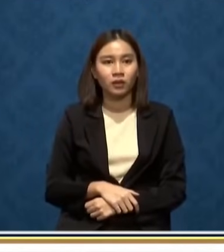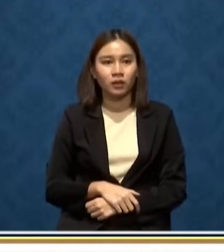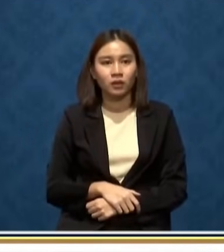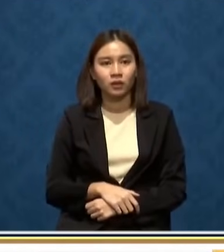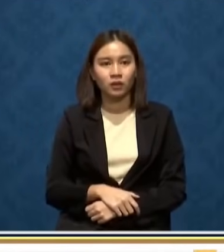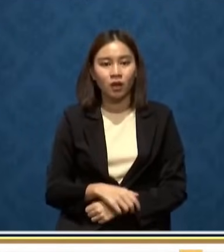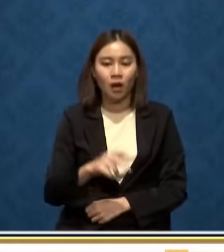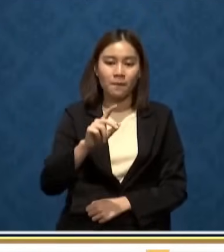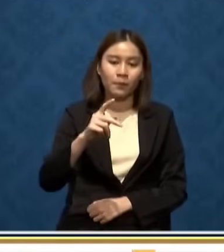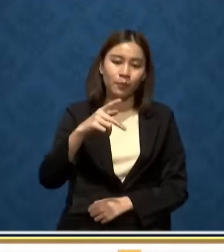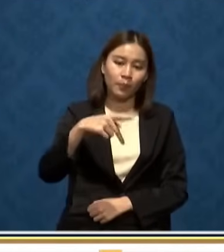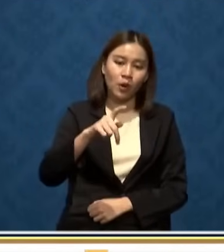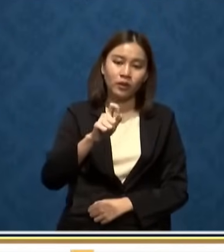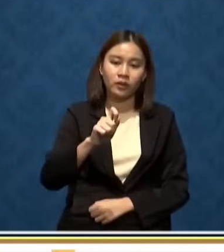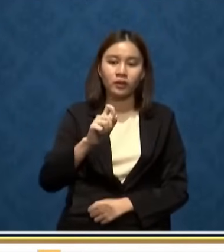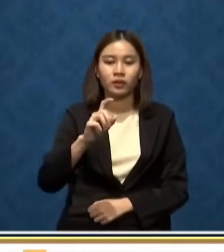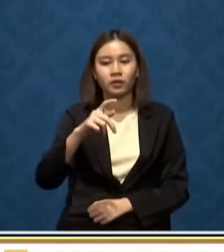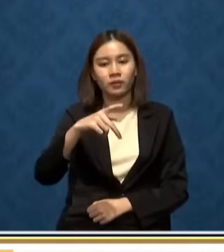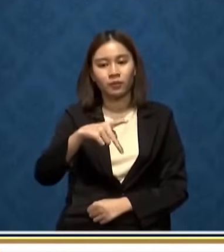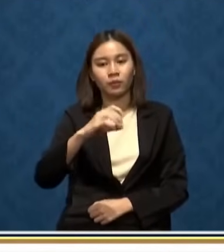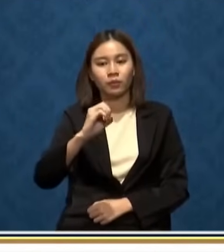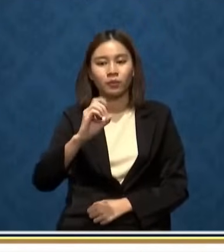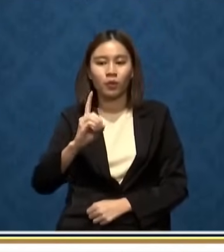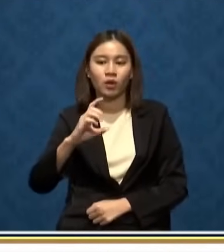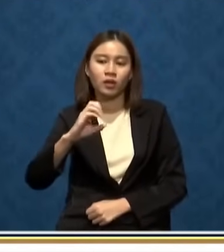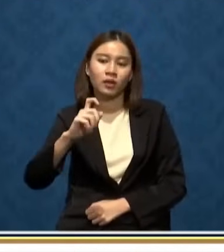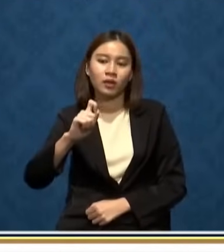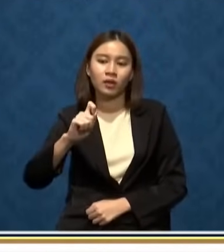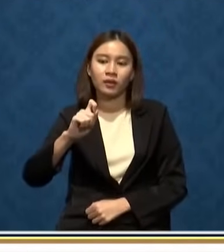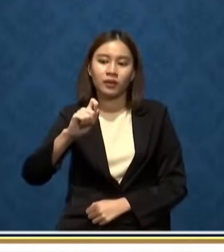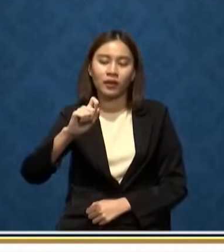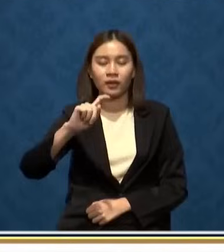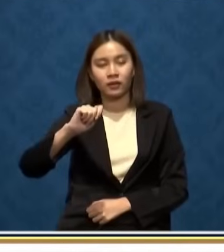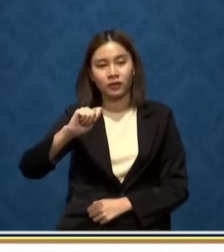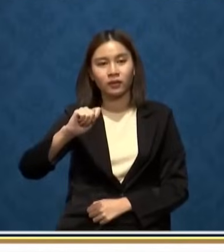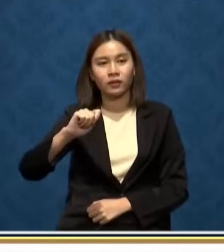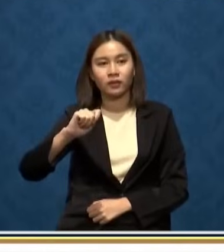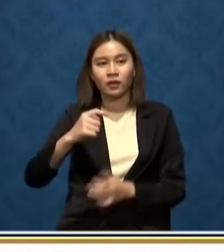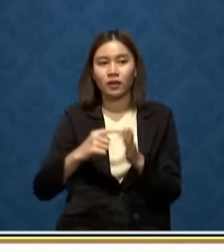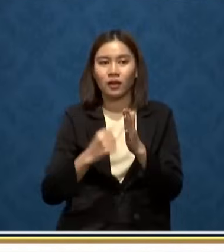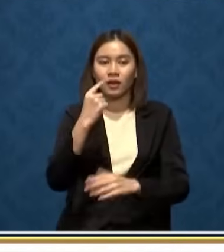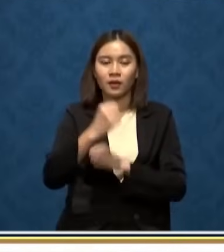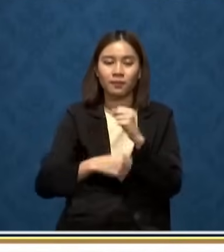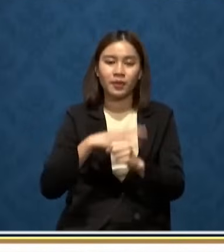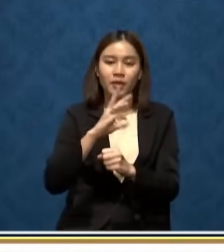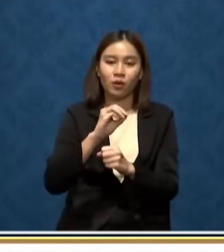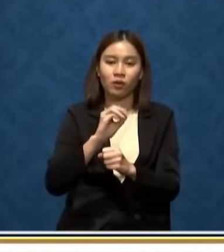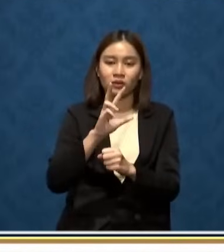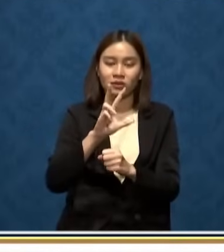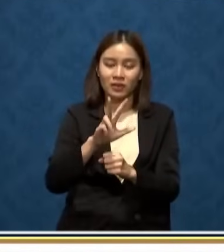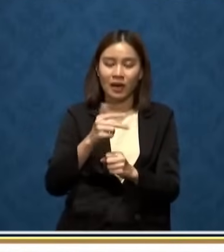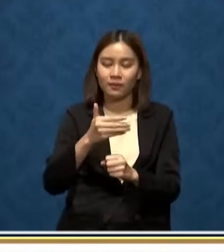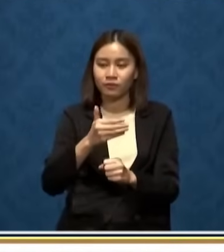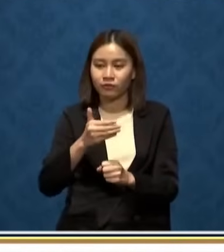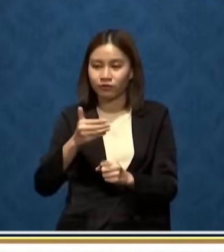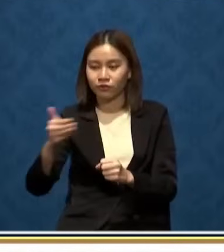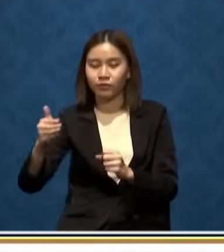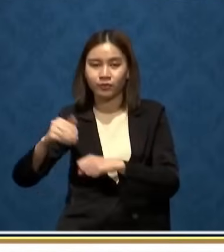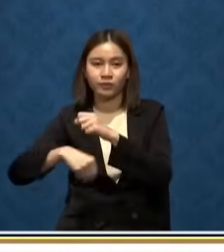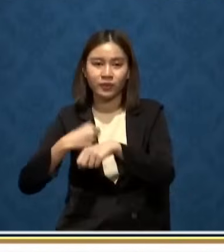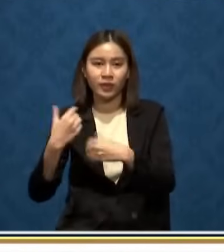นพอดแคสต์หรืออื่นๆเนี่ยเกิดขึ้นแบบเต็มรูปแบบตั้งแต่ปี63ไล่มาจนถึงปีนี้นะคะรวม